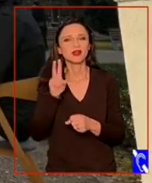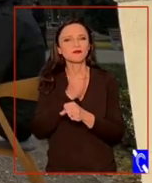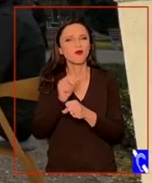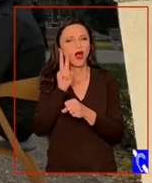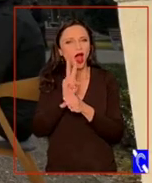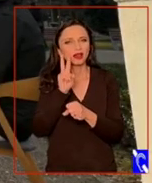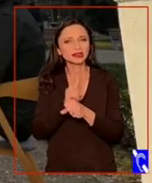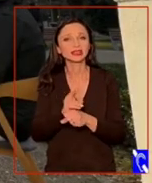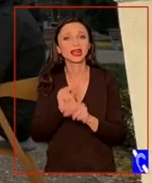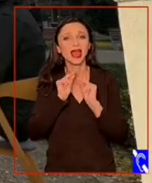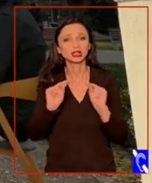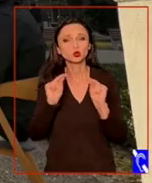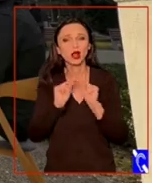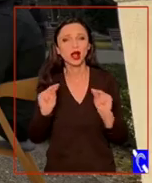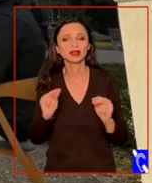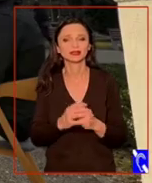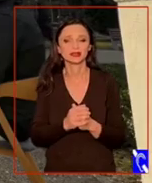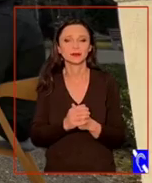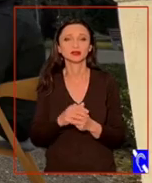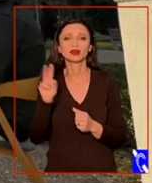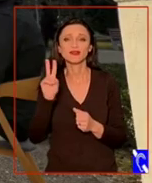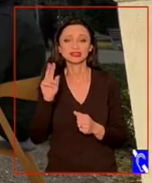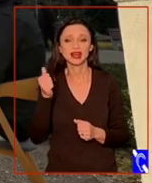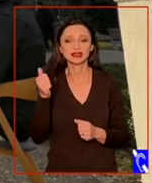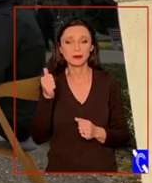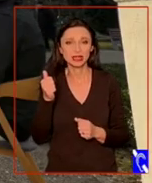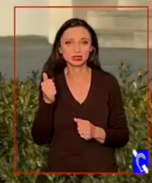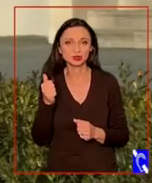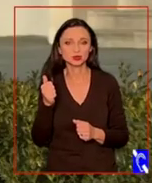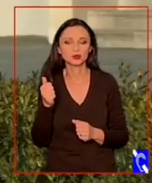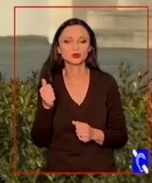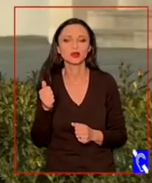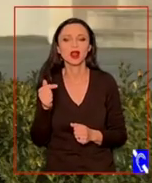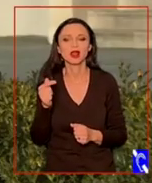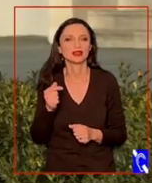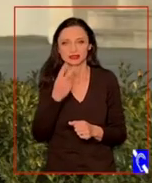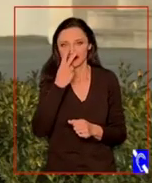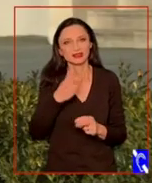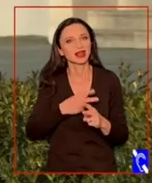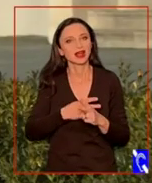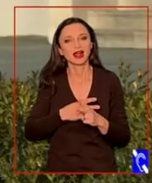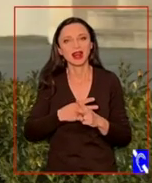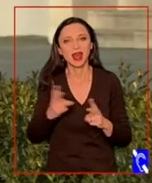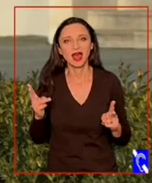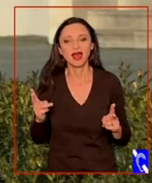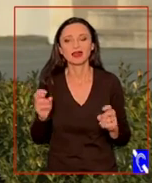interes educației, pentru că în cazul lui Vasile Adamescu se vede clar